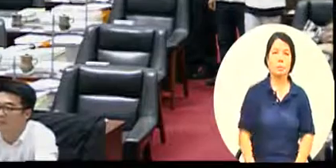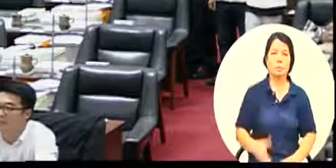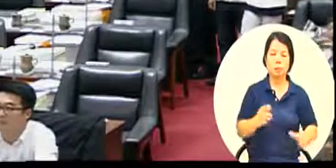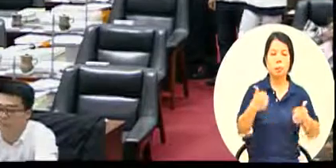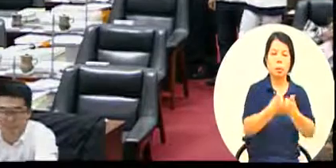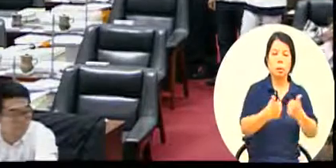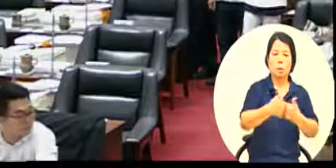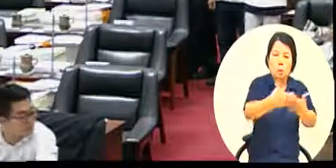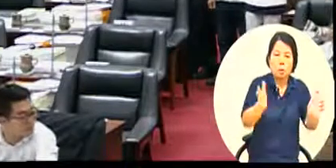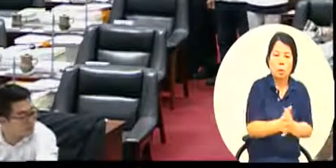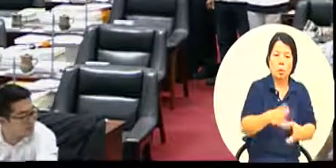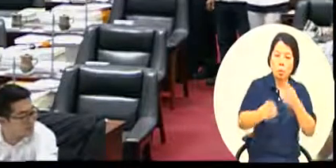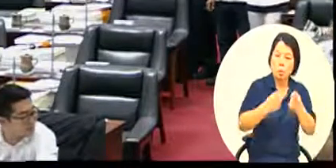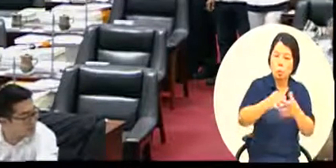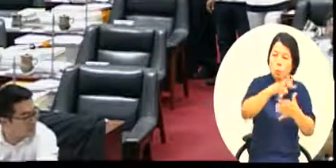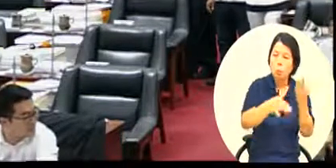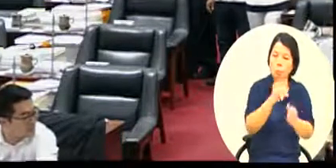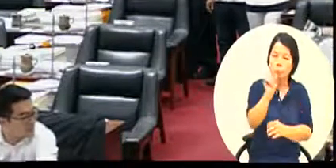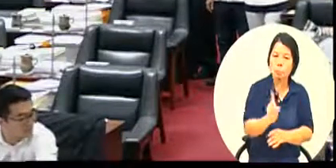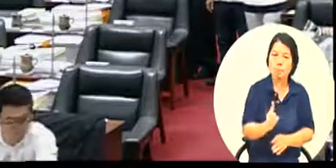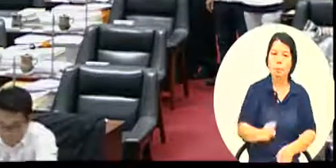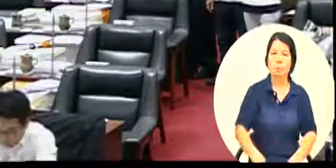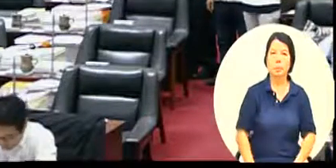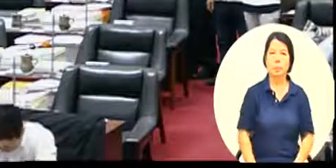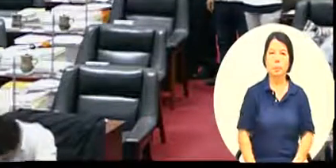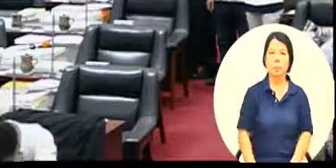组该经过怎样的程序？